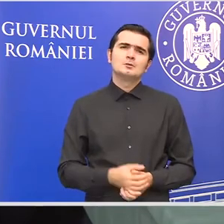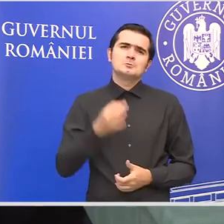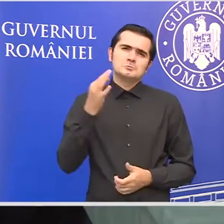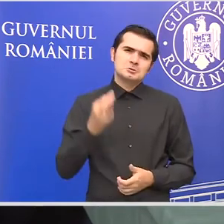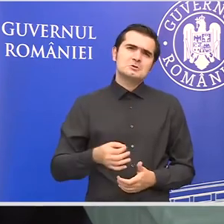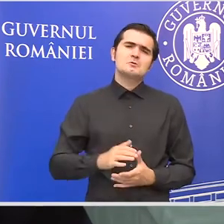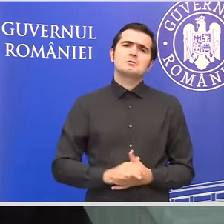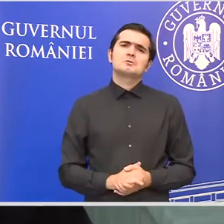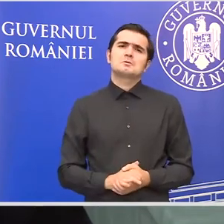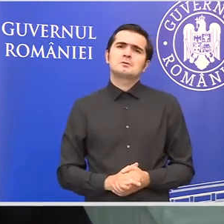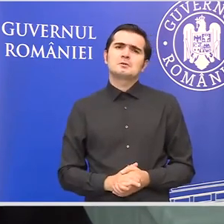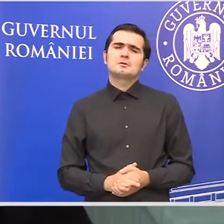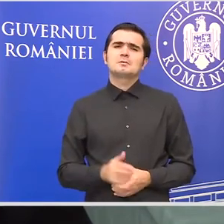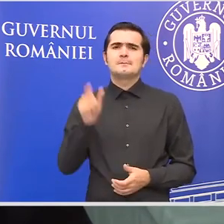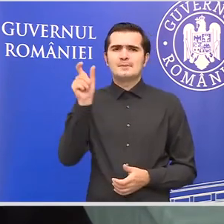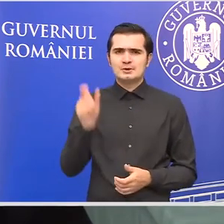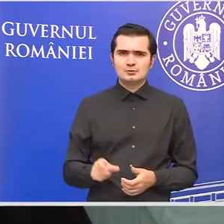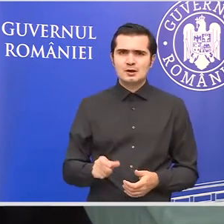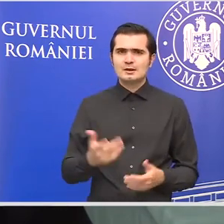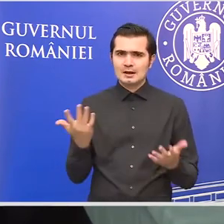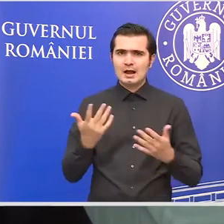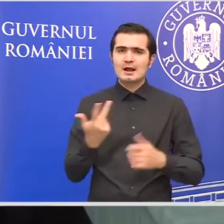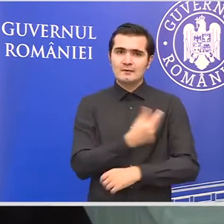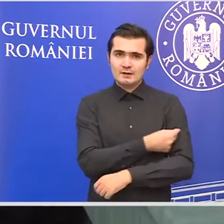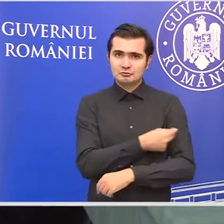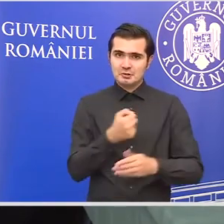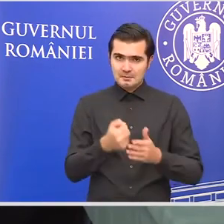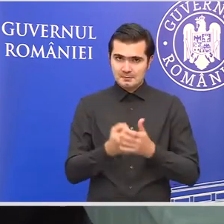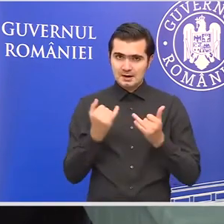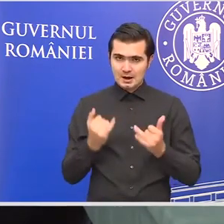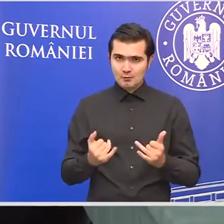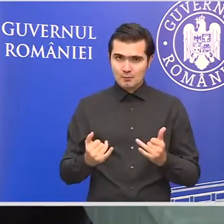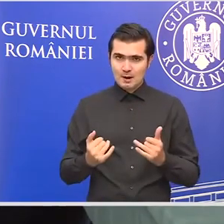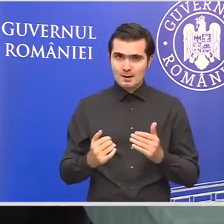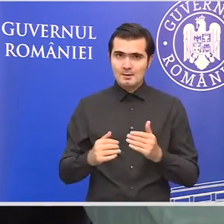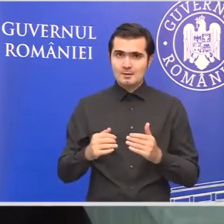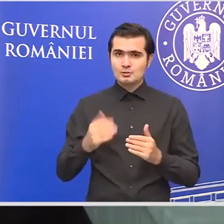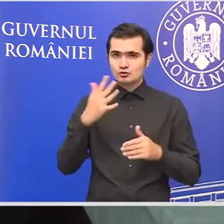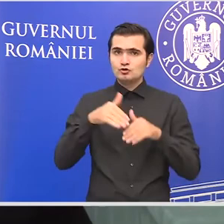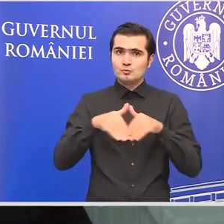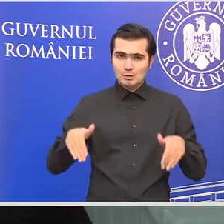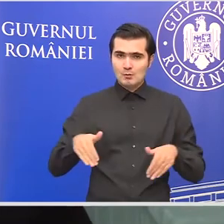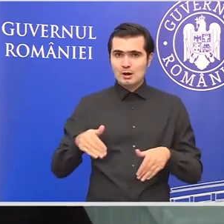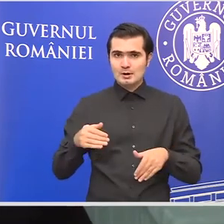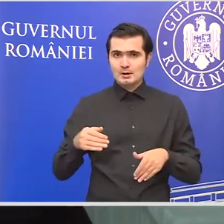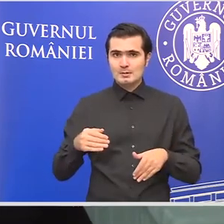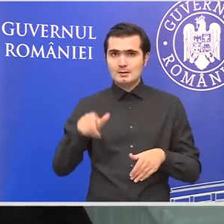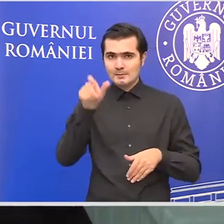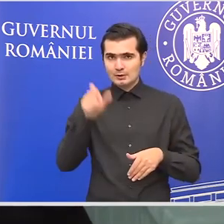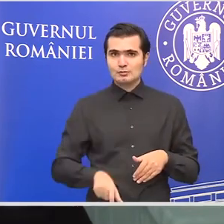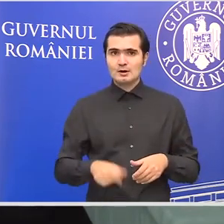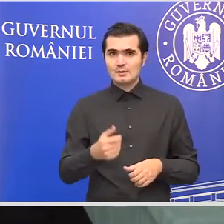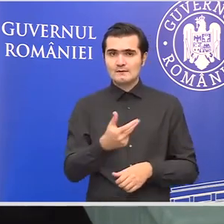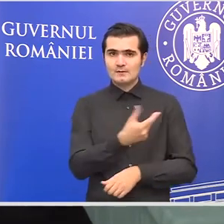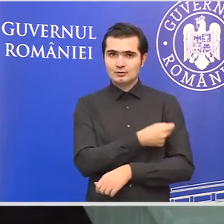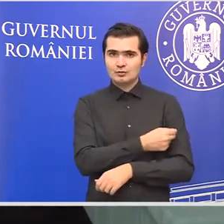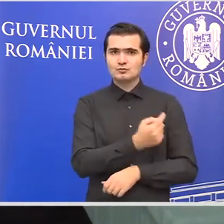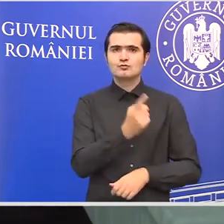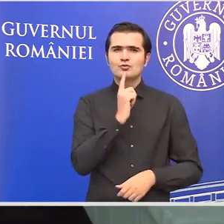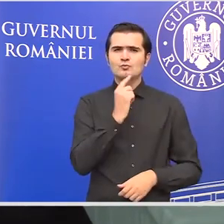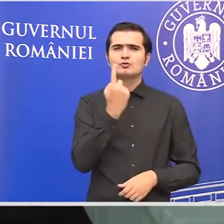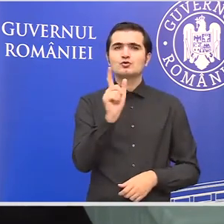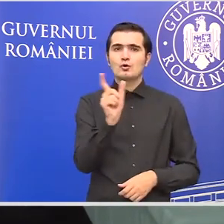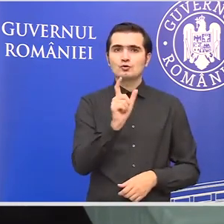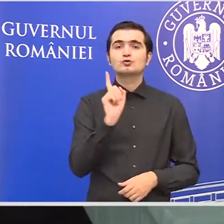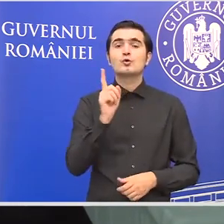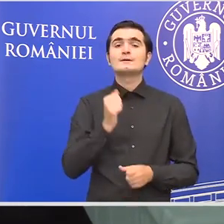siguranță, persoanele care au fost vaccinate până la acest moment, cele peste 5 milioane de persoane vaccinate cu cel puțin o doză, vor face